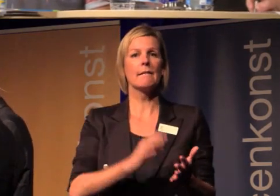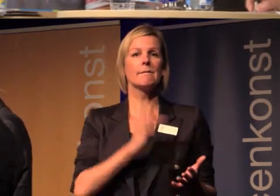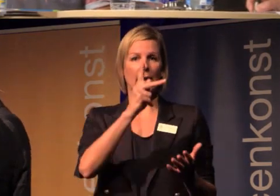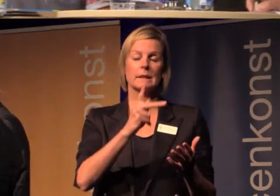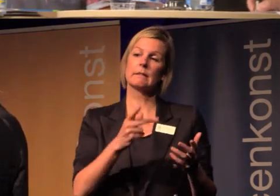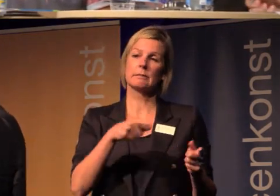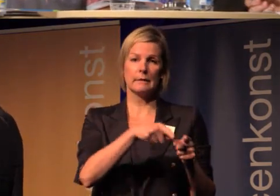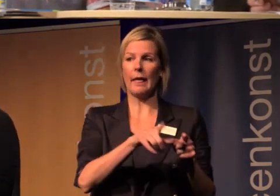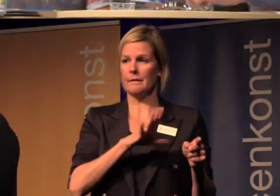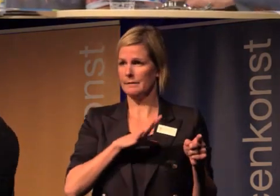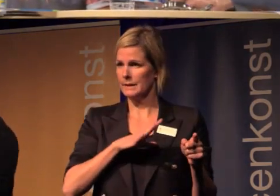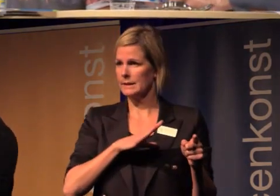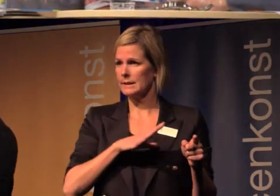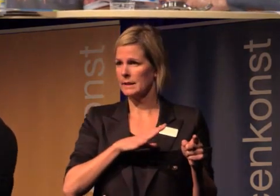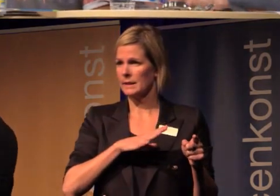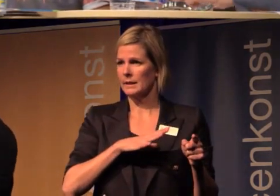jobb.